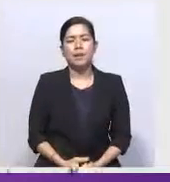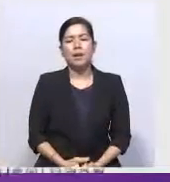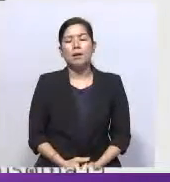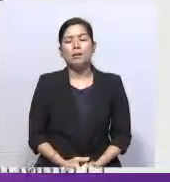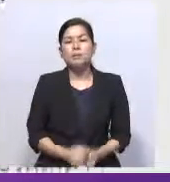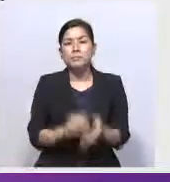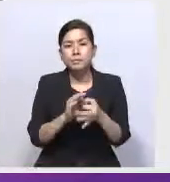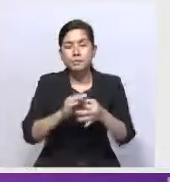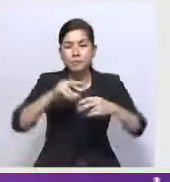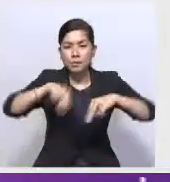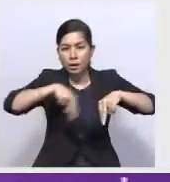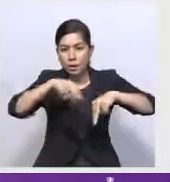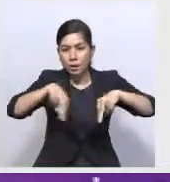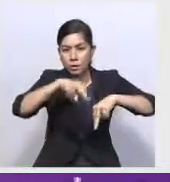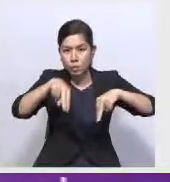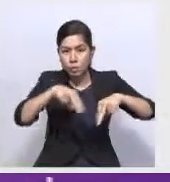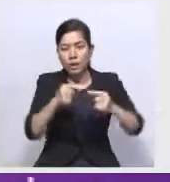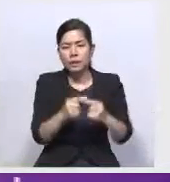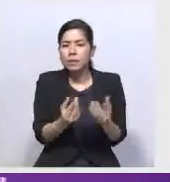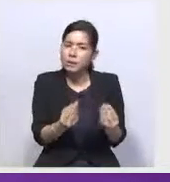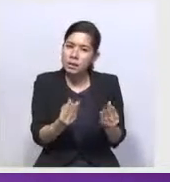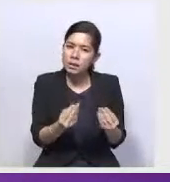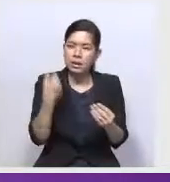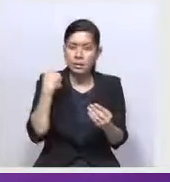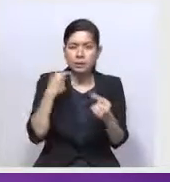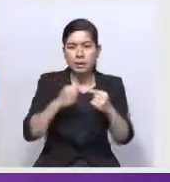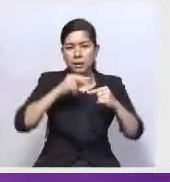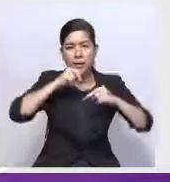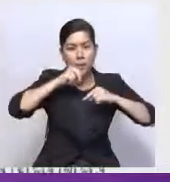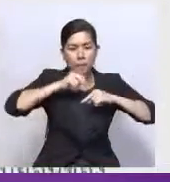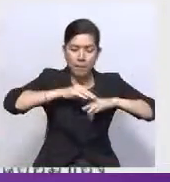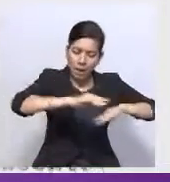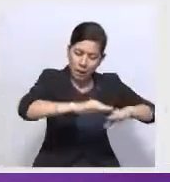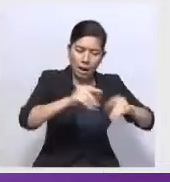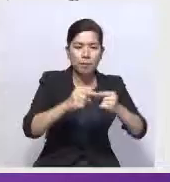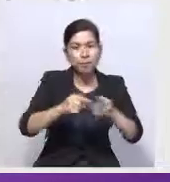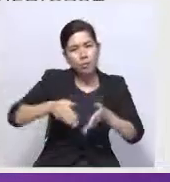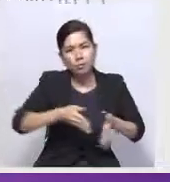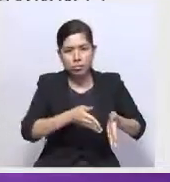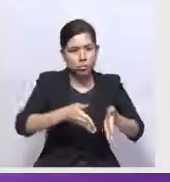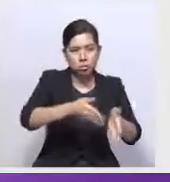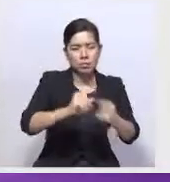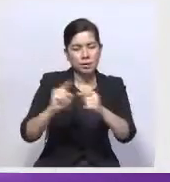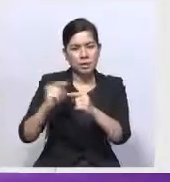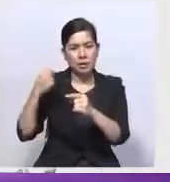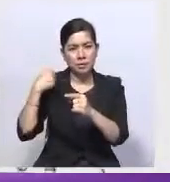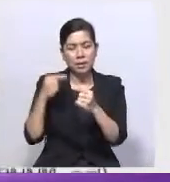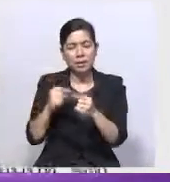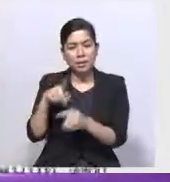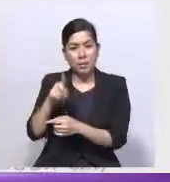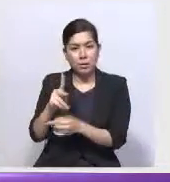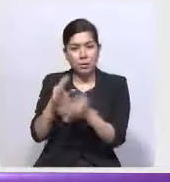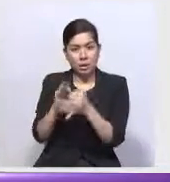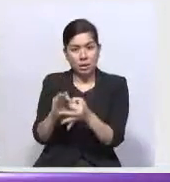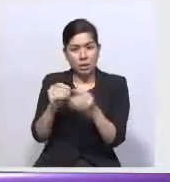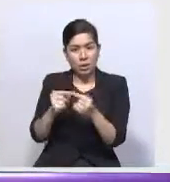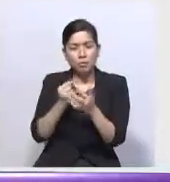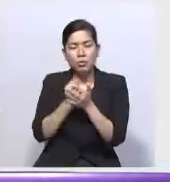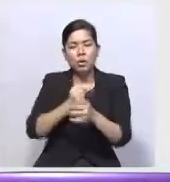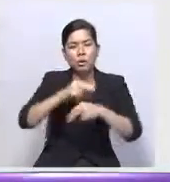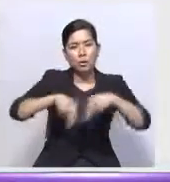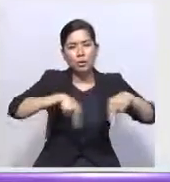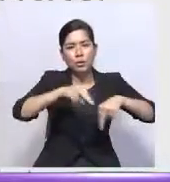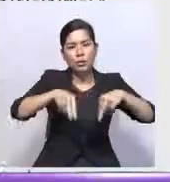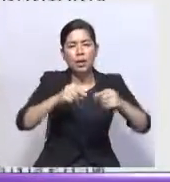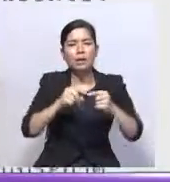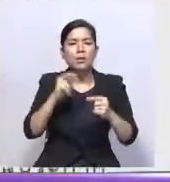ในการดูแลพื้นที่สาธารณะที่เป็นแม่น้ำลำคลองทะเลชายหาดสาธารณะเพื่อประโยชน์ในการรักษาลำน้ำส